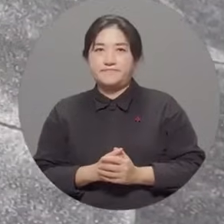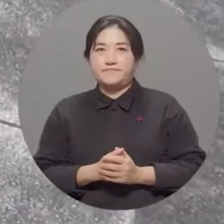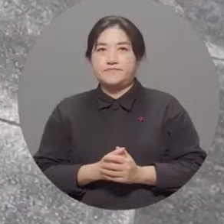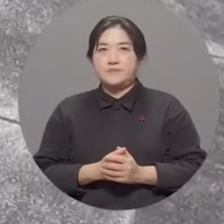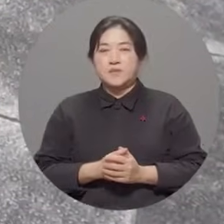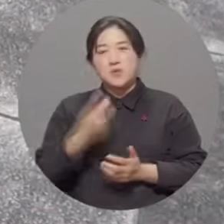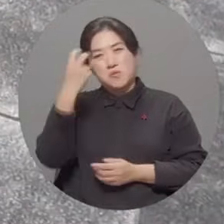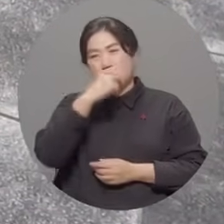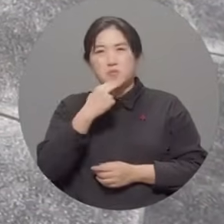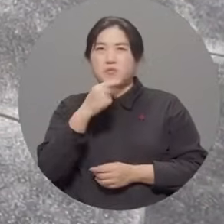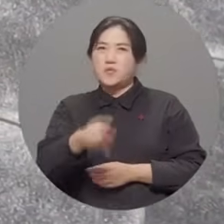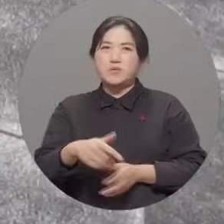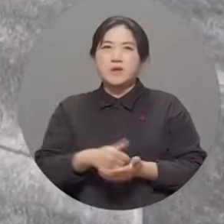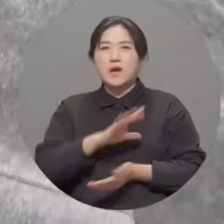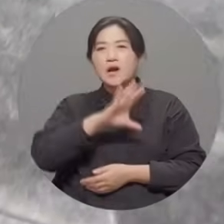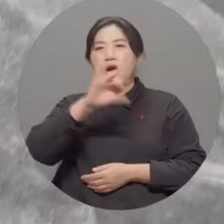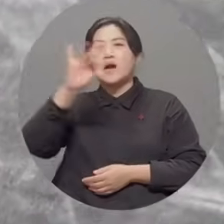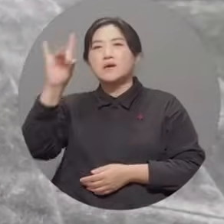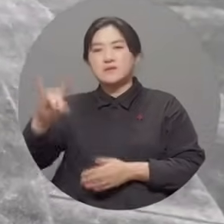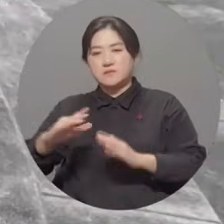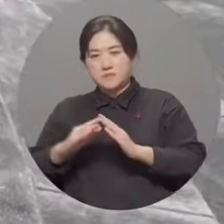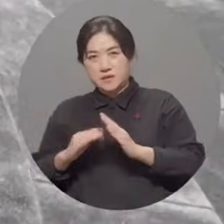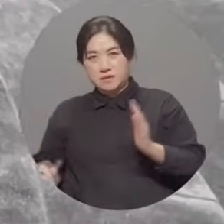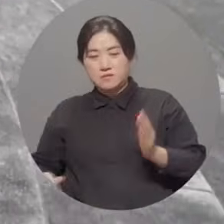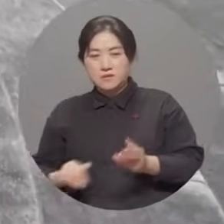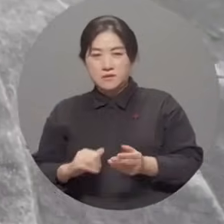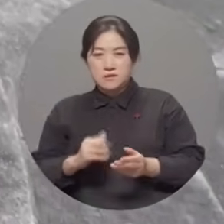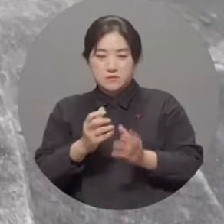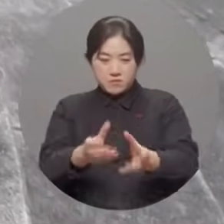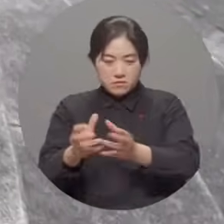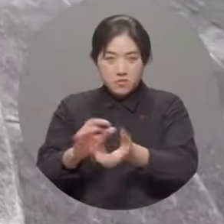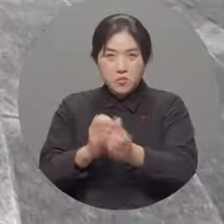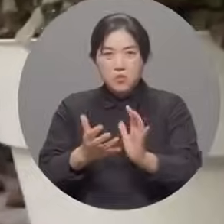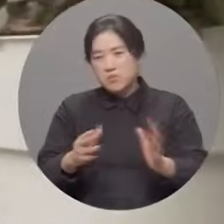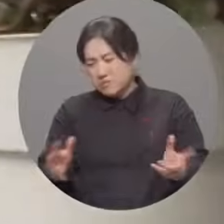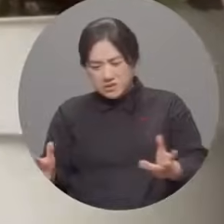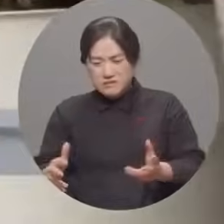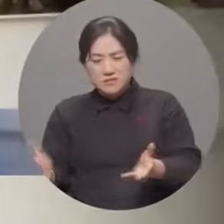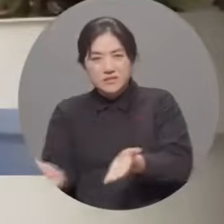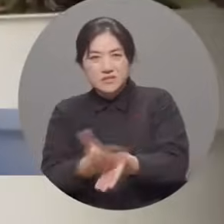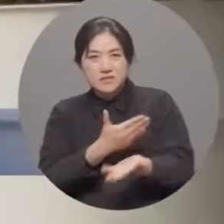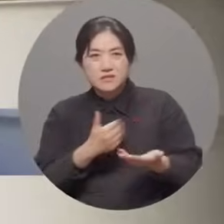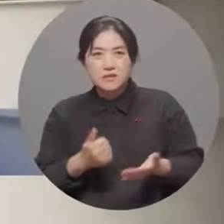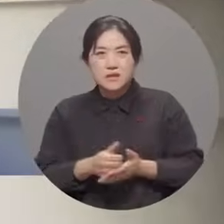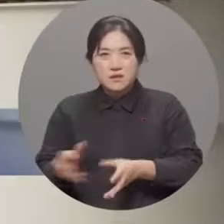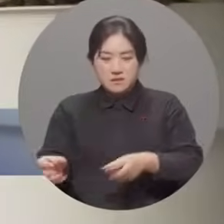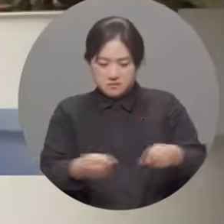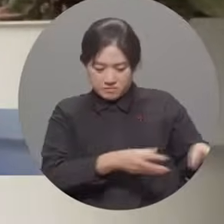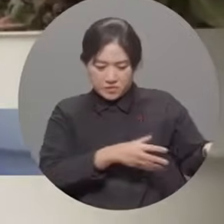통 관리가 안 돼 가끔 들르는 유족들이 시든 꽃과 낙엽을 정리합니다. 버려야 되겠다 이거.